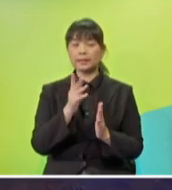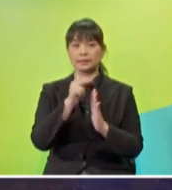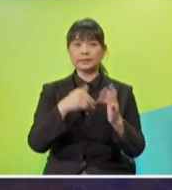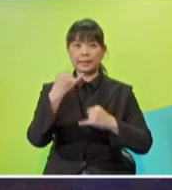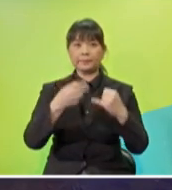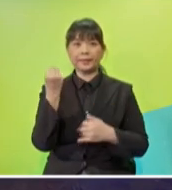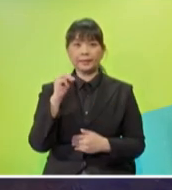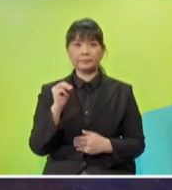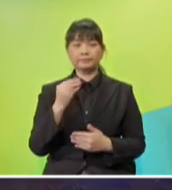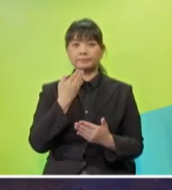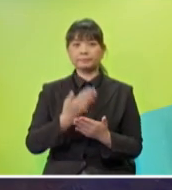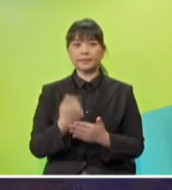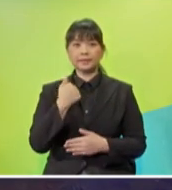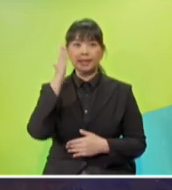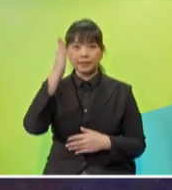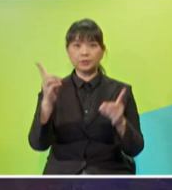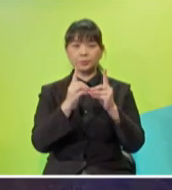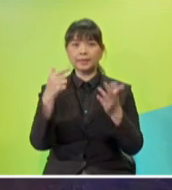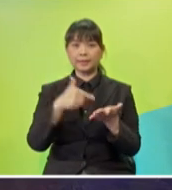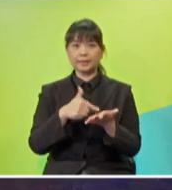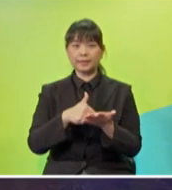kita akan jumpa